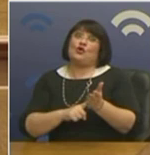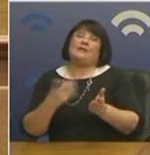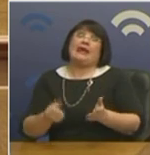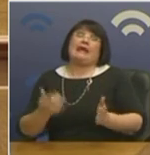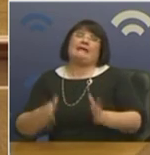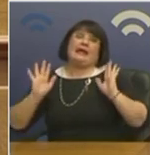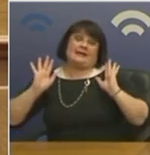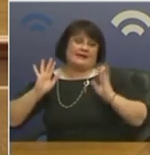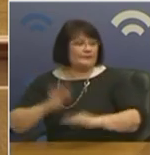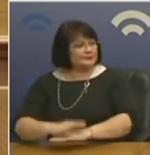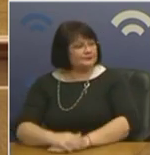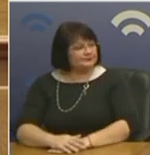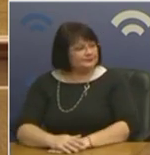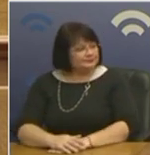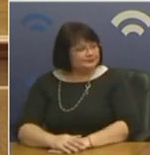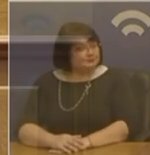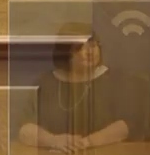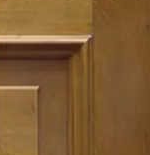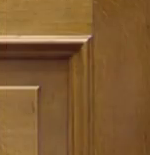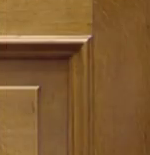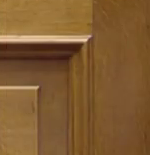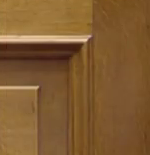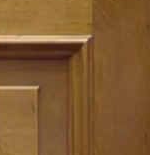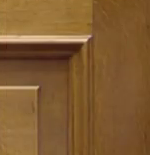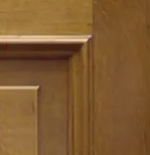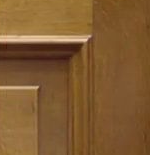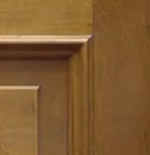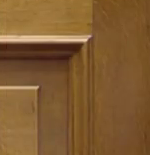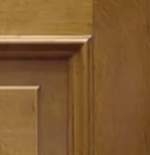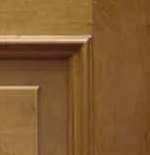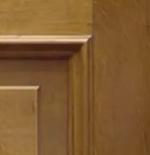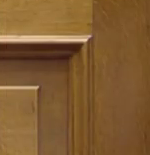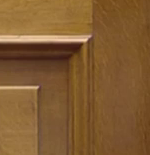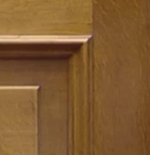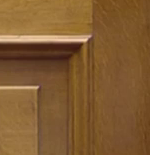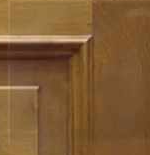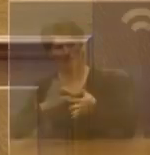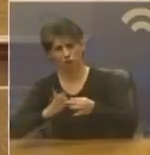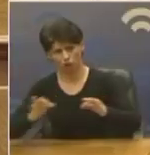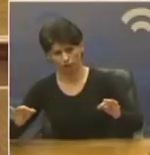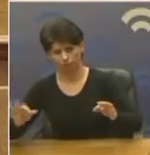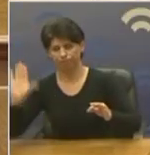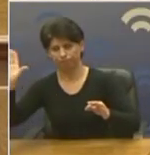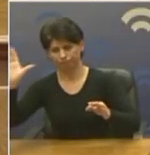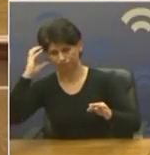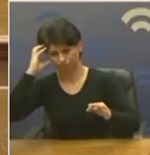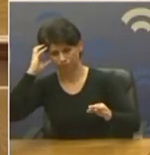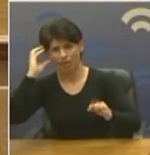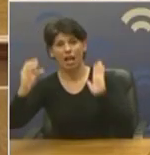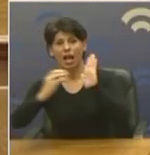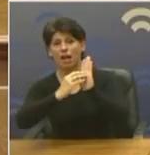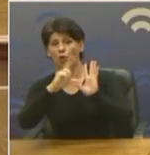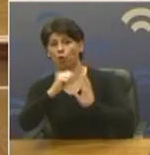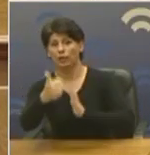τους ή την απροθυμία τους να υλοποιήσουν κάτι καινούριο. Πάμε στην άλλη ιστορία. Α, για το άρθρο 86 περί